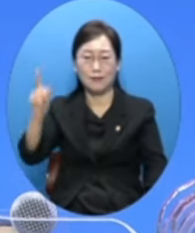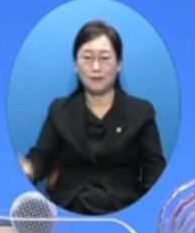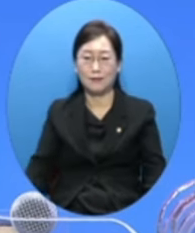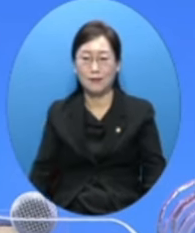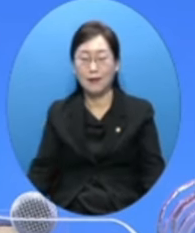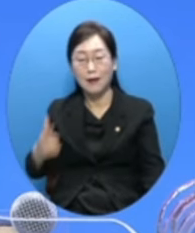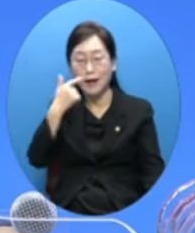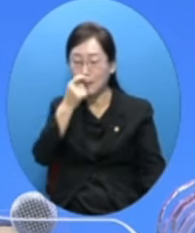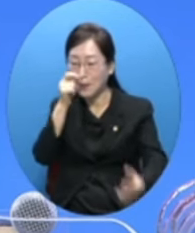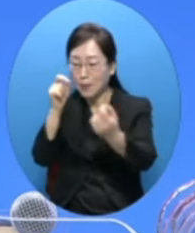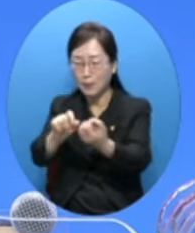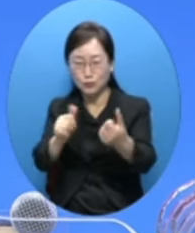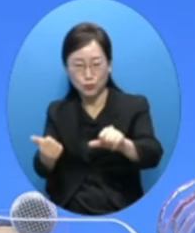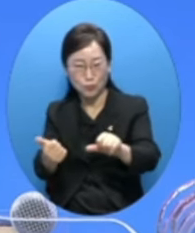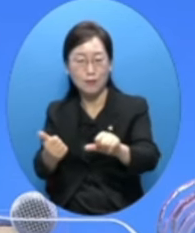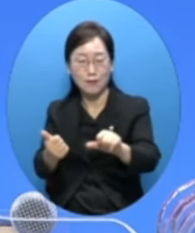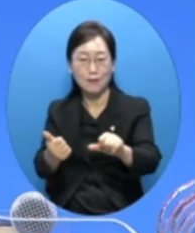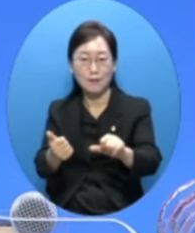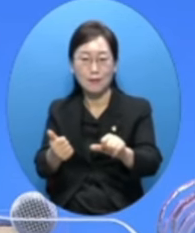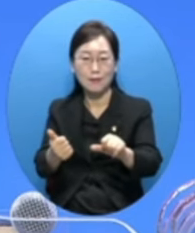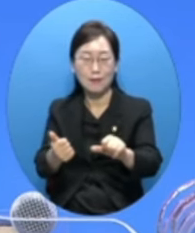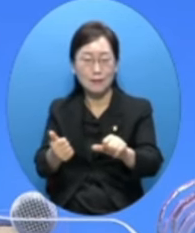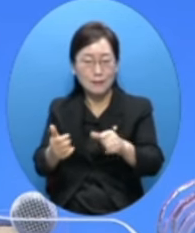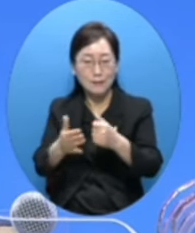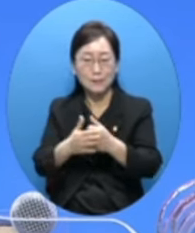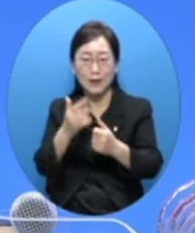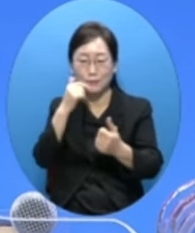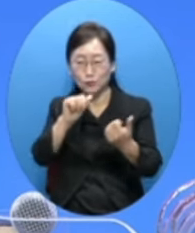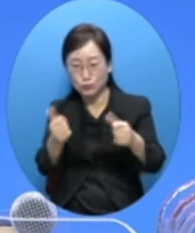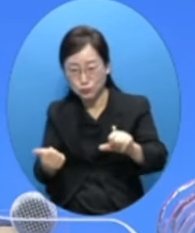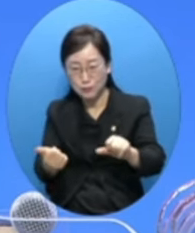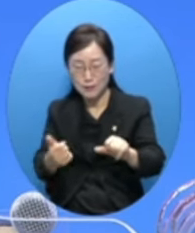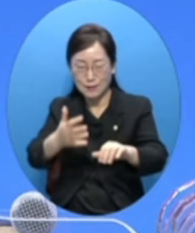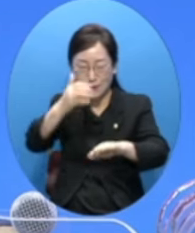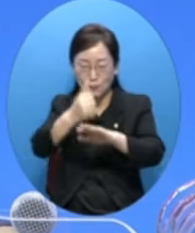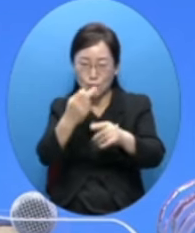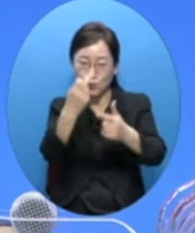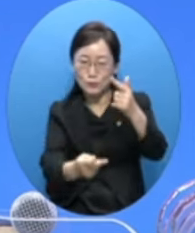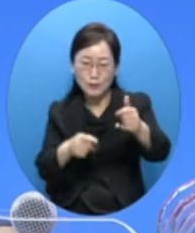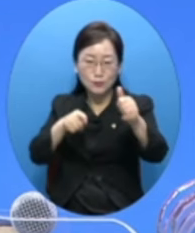돌아가실 때 얼마 안 됐으니까 이제 아버지 돌아가시면 내가 동생을 죽여버려야 되겠다.